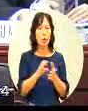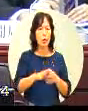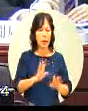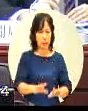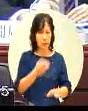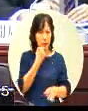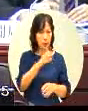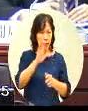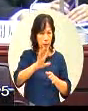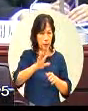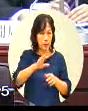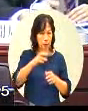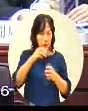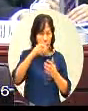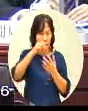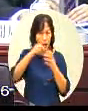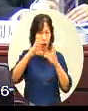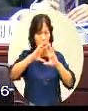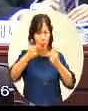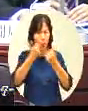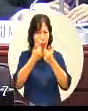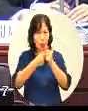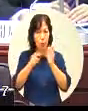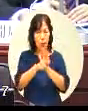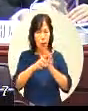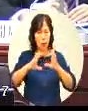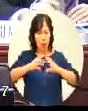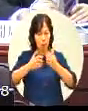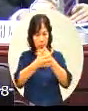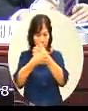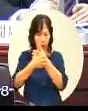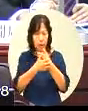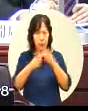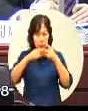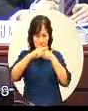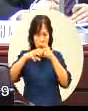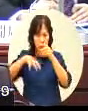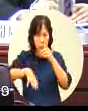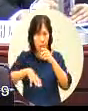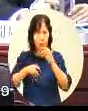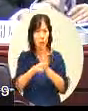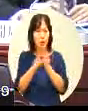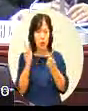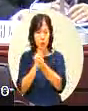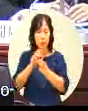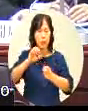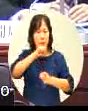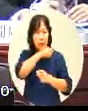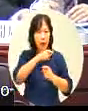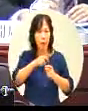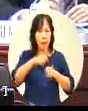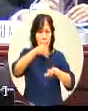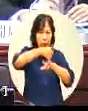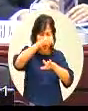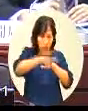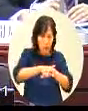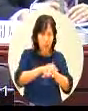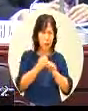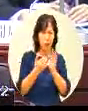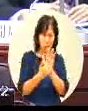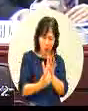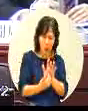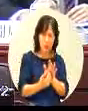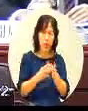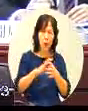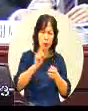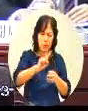天我们的国卫国家卫生研究院，他们对于台湾蚊子登革热到底